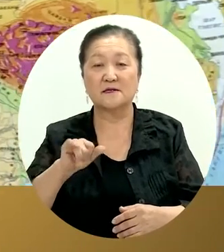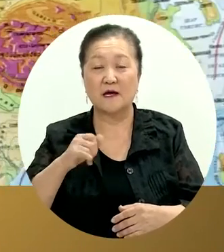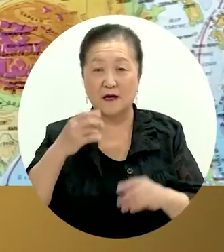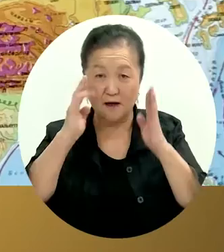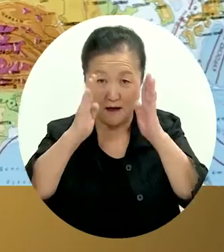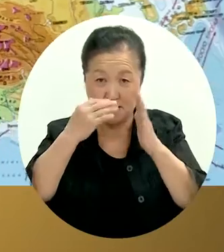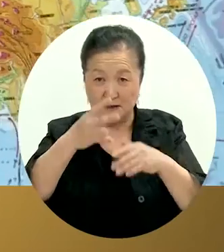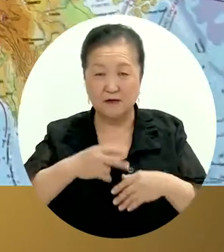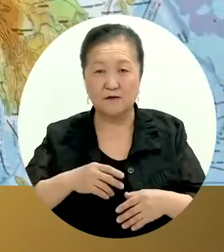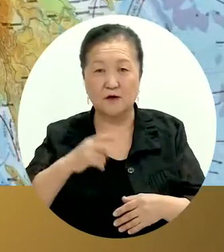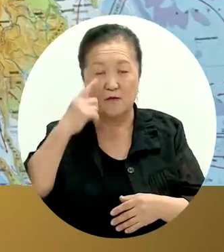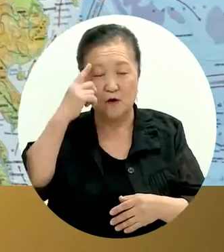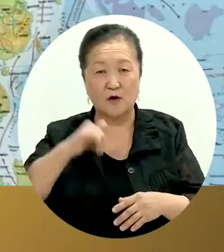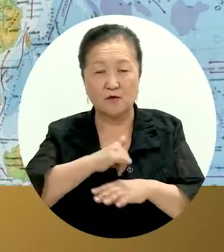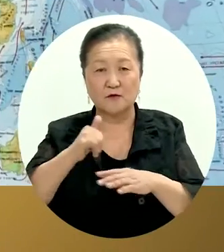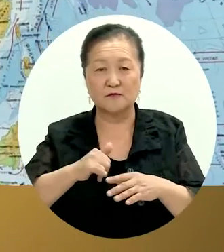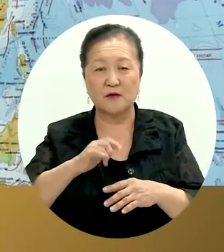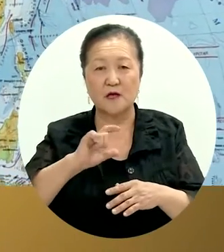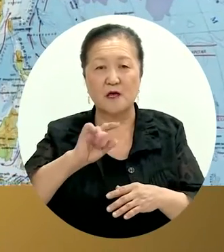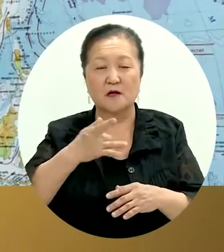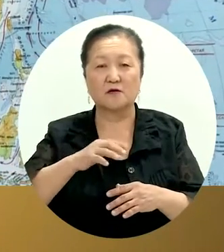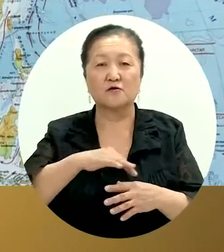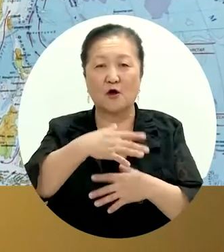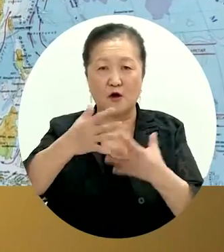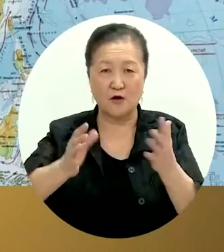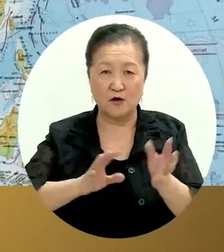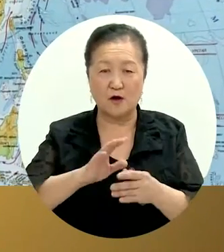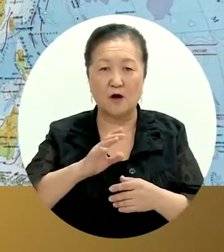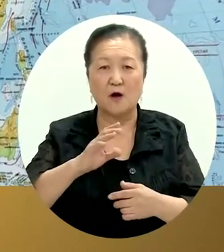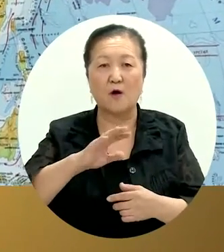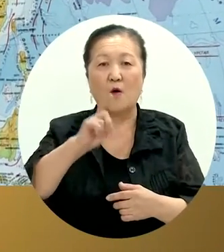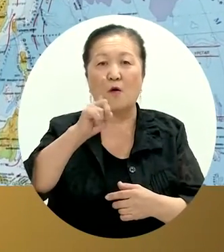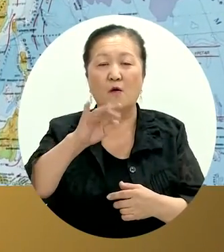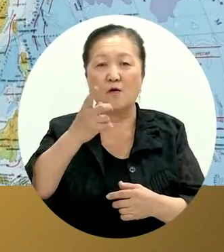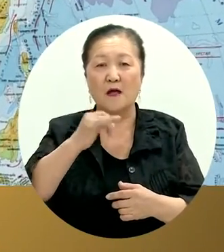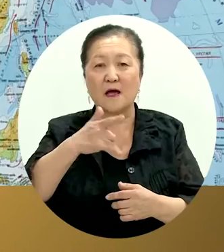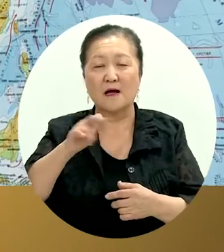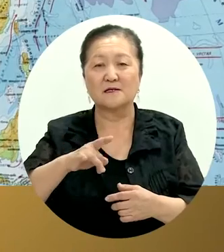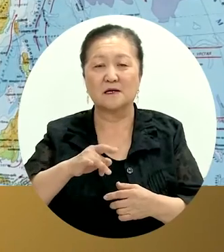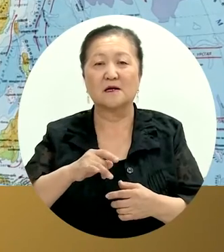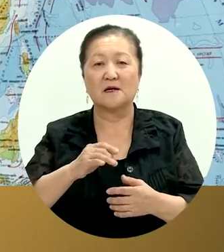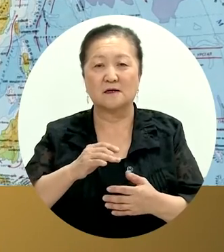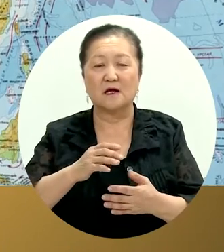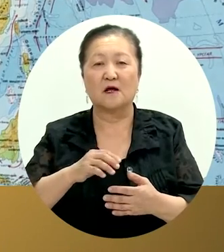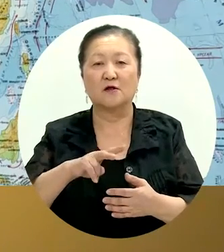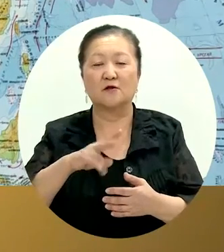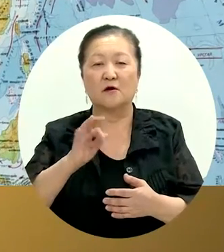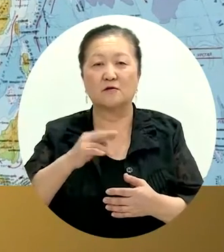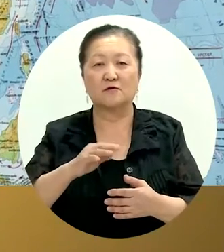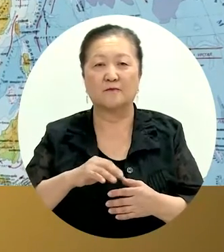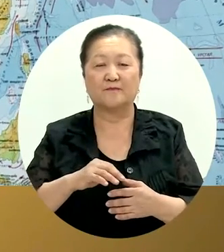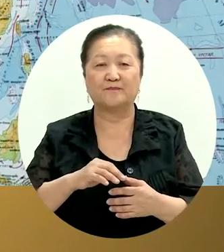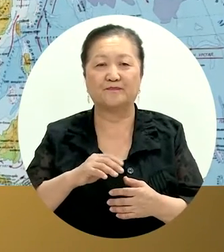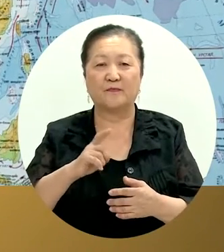сайтар ажиглаа арах юм бол Монгол улс маань эргэн тойрон хуурай газраар хүрэлцсэн их газрын төв хэсэгт байгаа юм байна. Харин